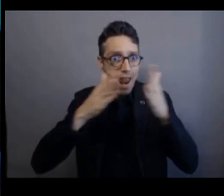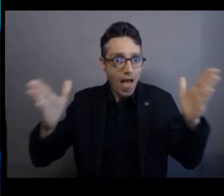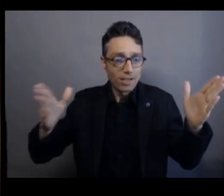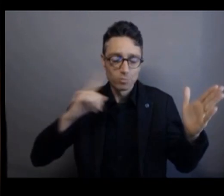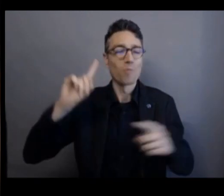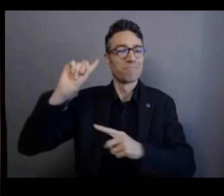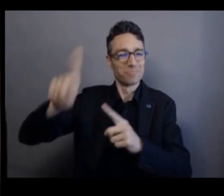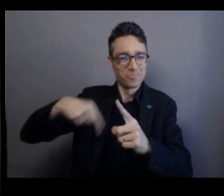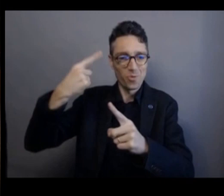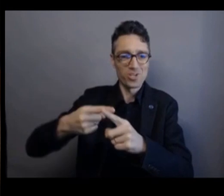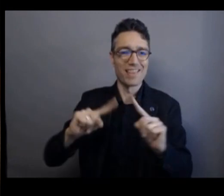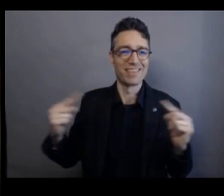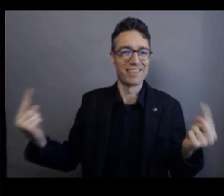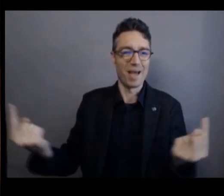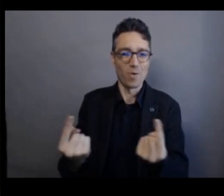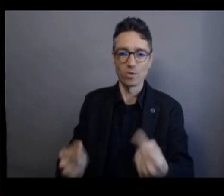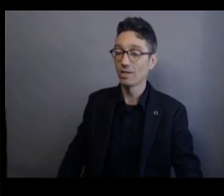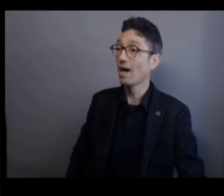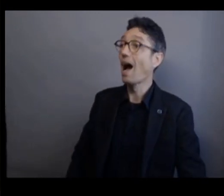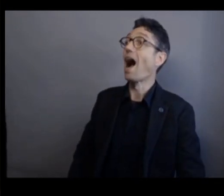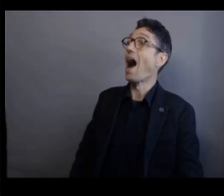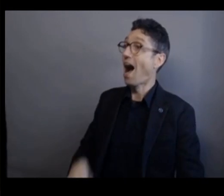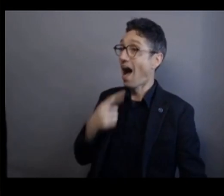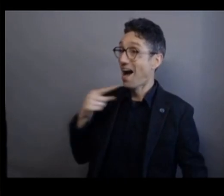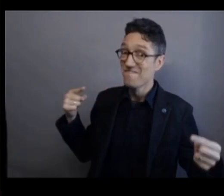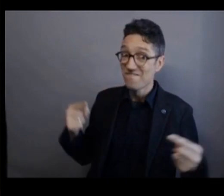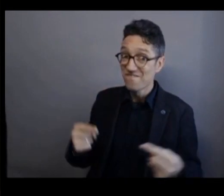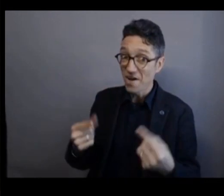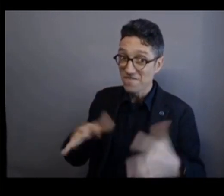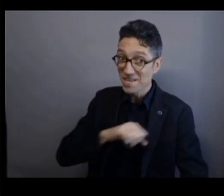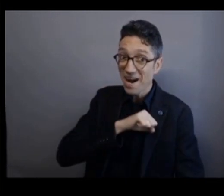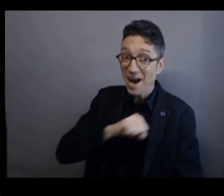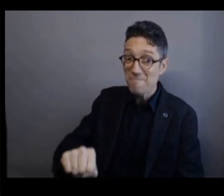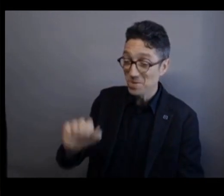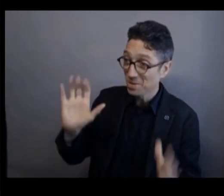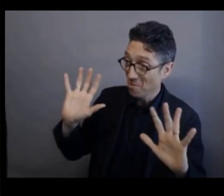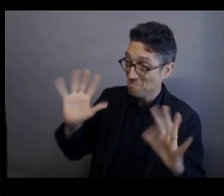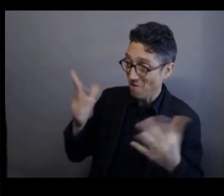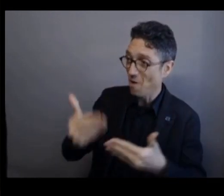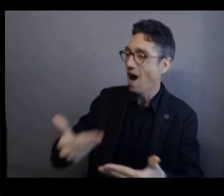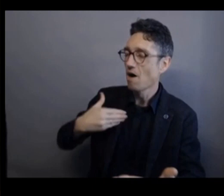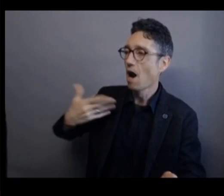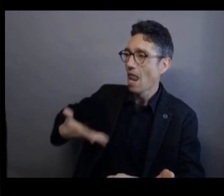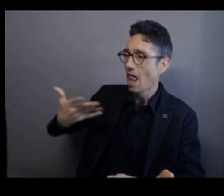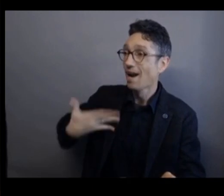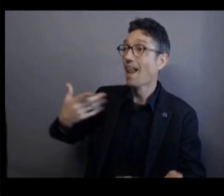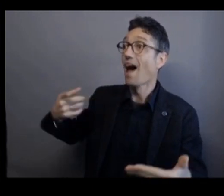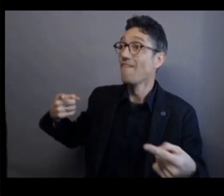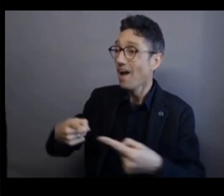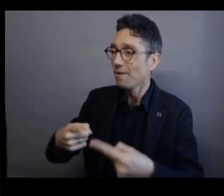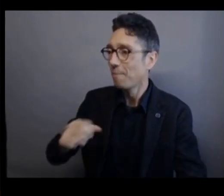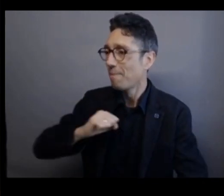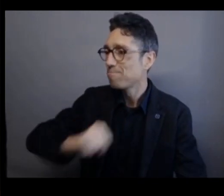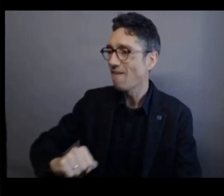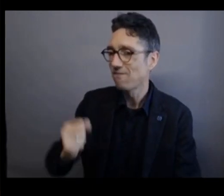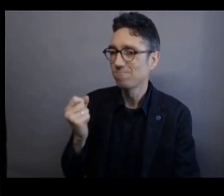Ah, il est rapide, hein, Moubouakaz, quand il s'agit de partir, voilà, bravo. Hein, mais alors, jusque-là, il est intarissable, lui aussi. Merci beaucoup également à Louise Pazin, responsable relations